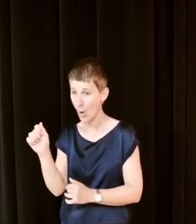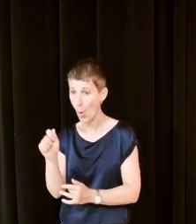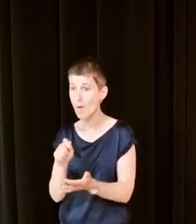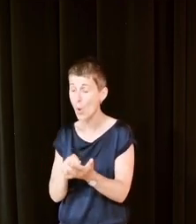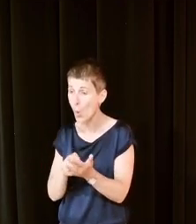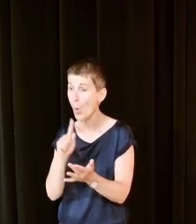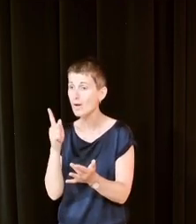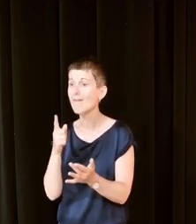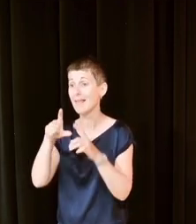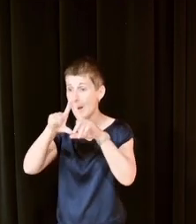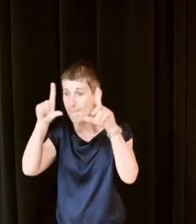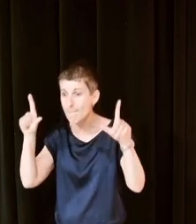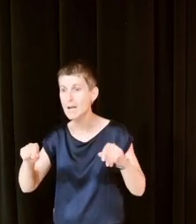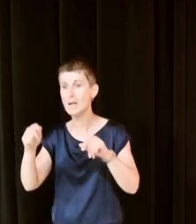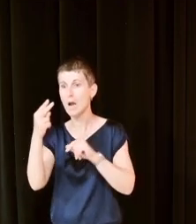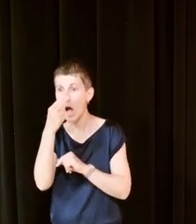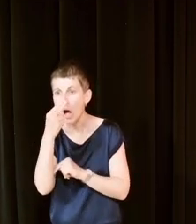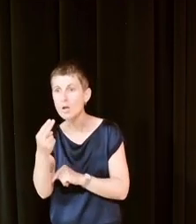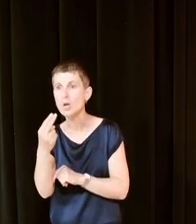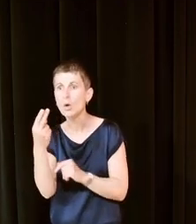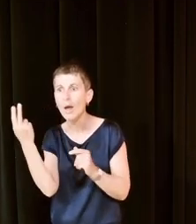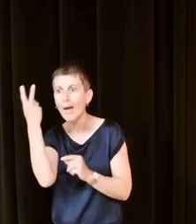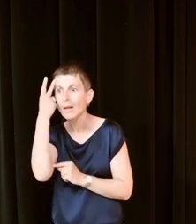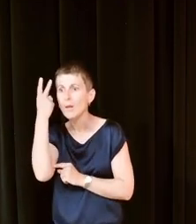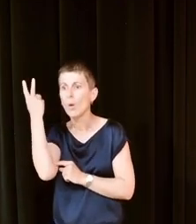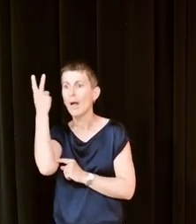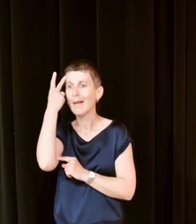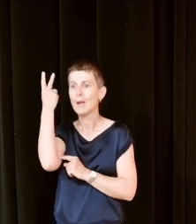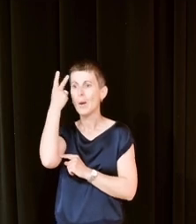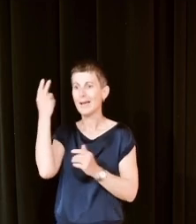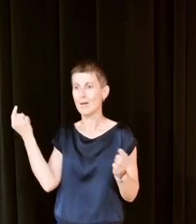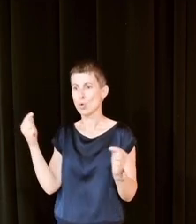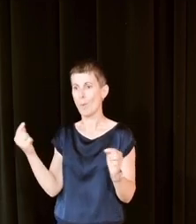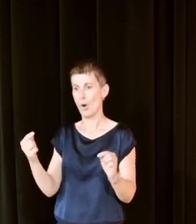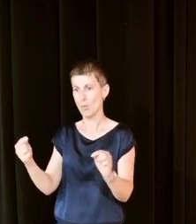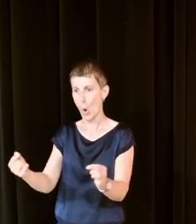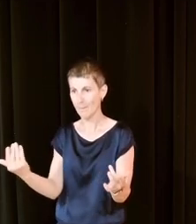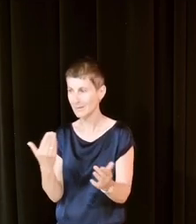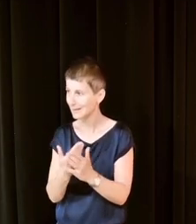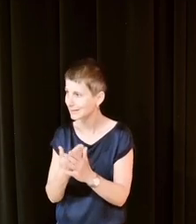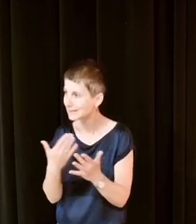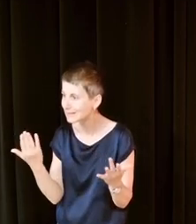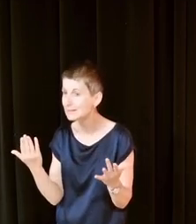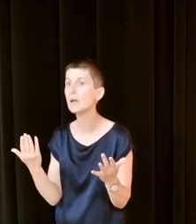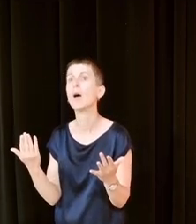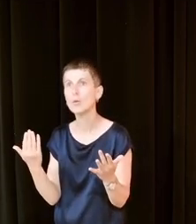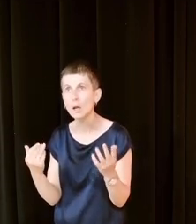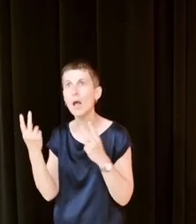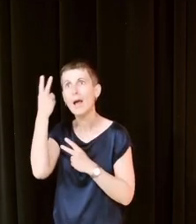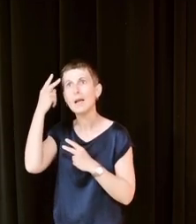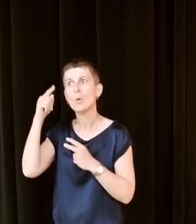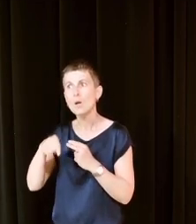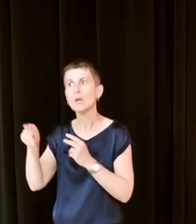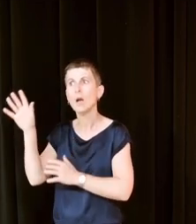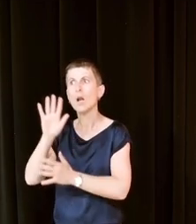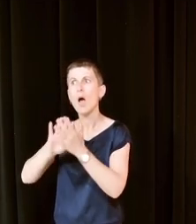man zusammen Bilder anschaut, plötzlich Erinnerungen auftauchen und die Menschen plötzlich ins Erzählen kommen darüber, was sie mal erlebt haben. Und dann kann man sagen,